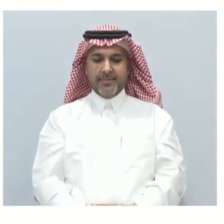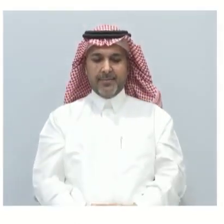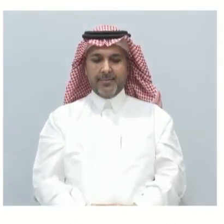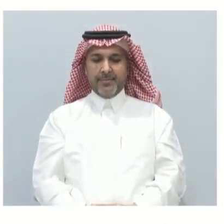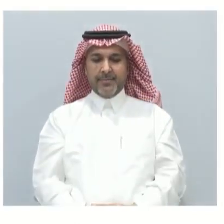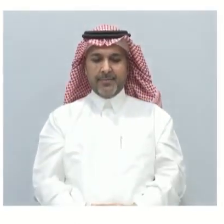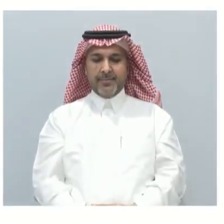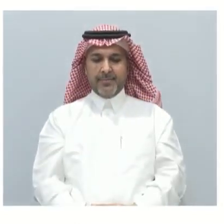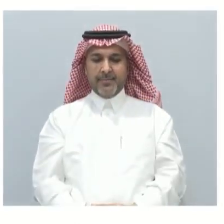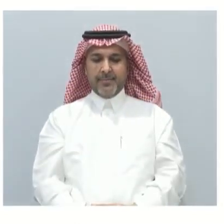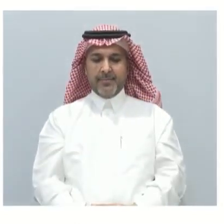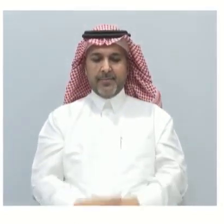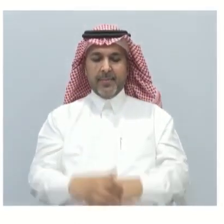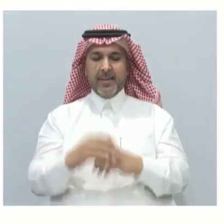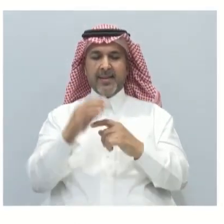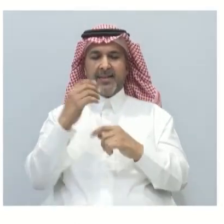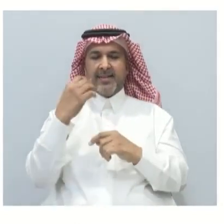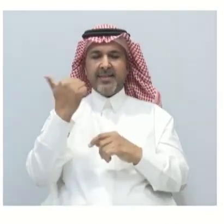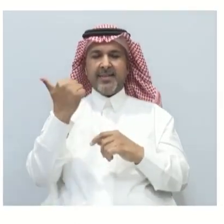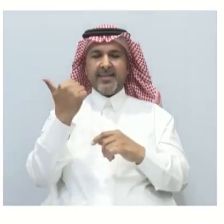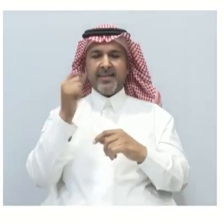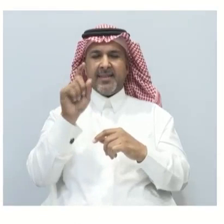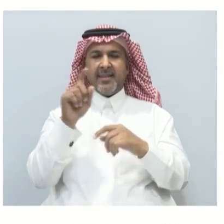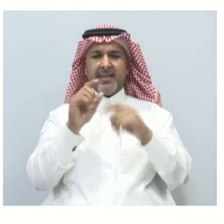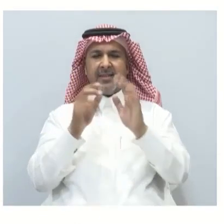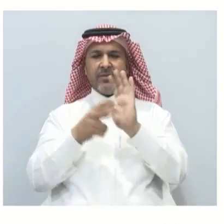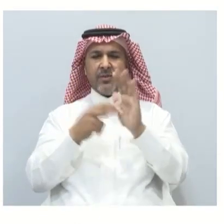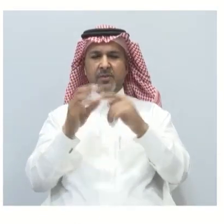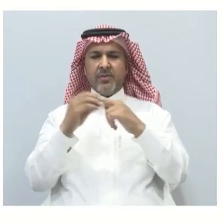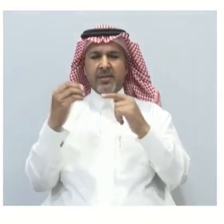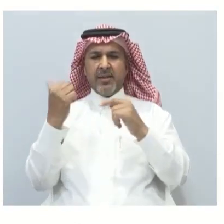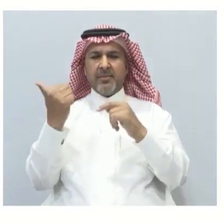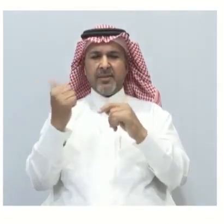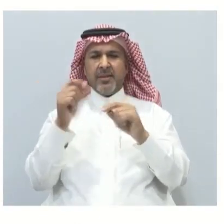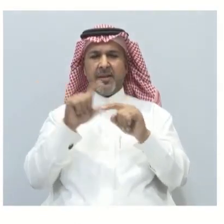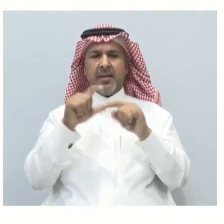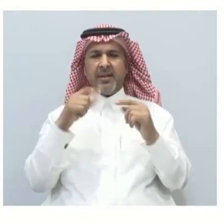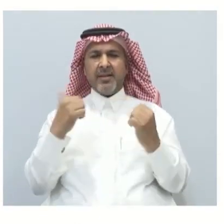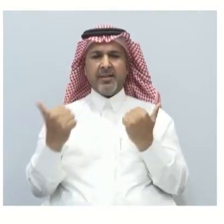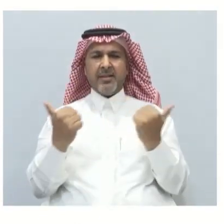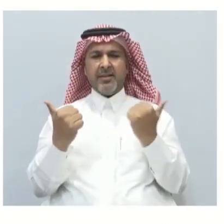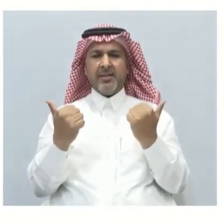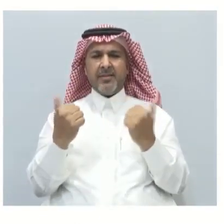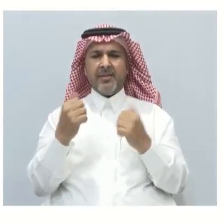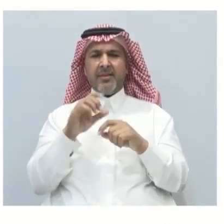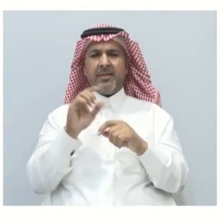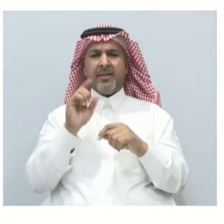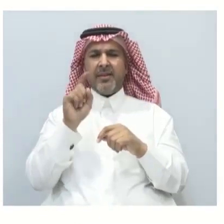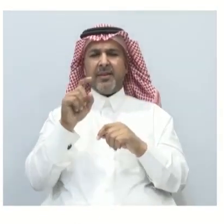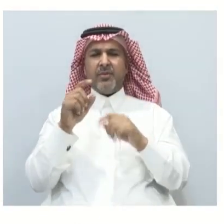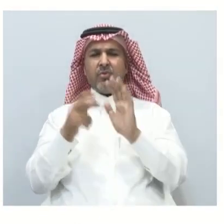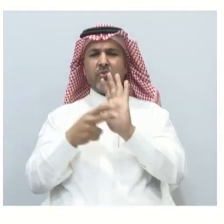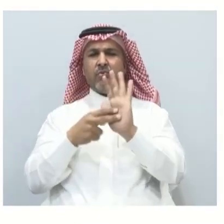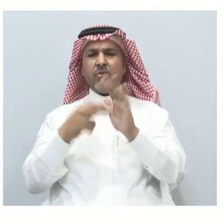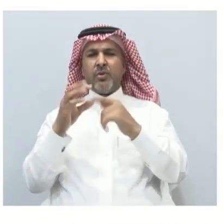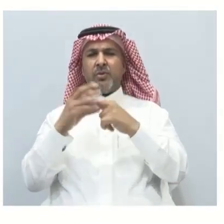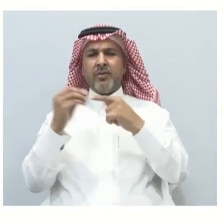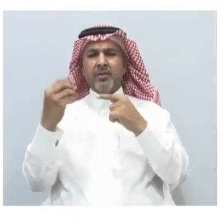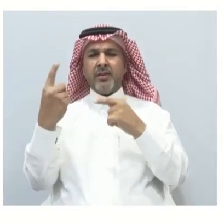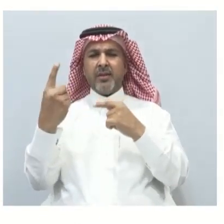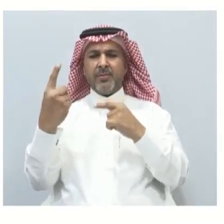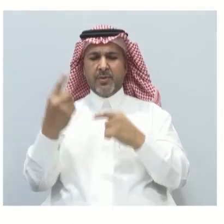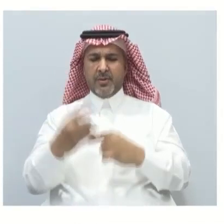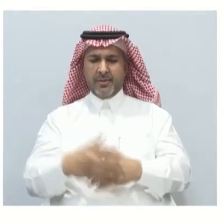موجب 3 يعني 6 اكس تساوي سالب س وبالتالي فان الاكس تساوي سالب واحد اذا وين الجواب